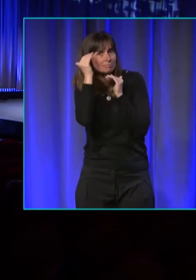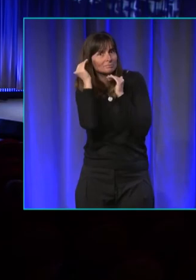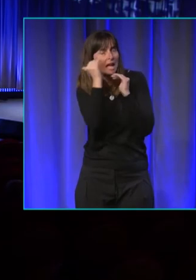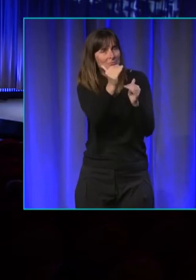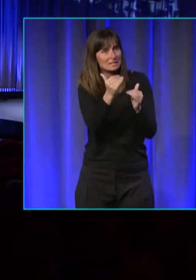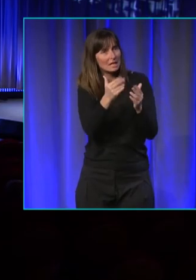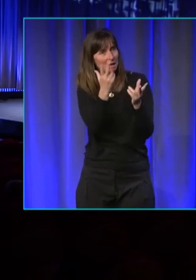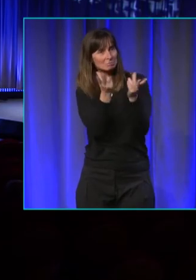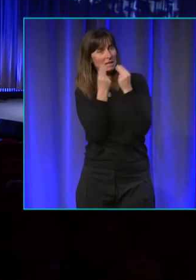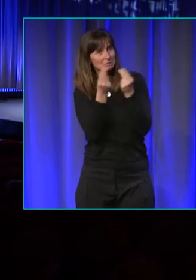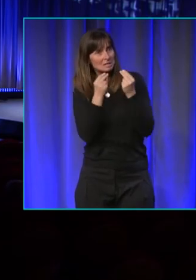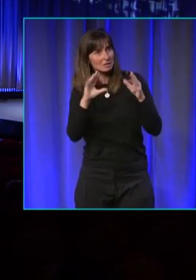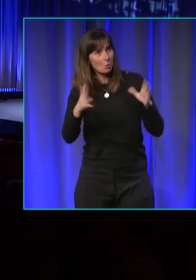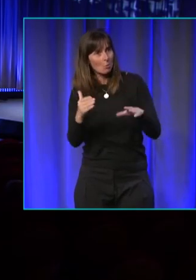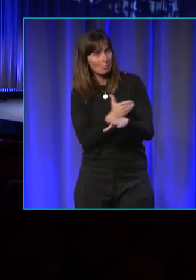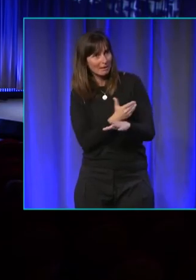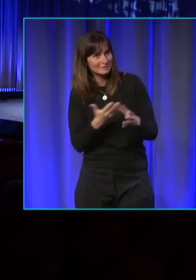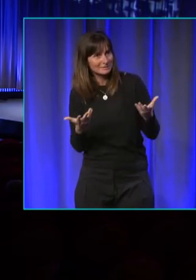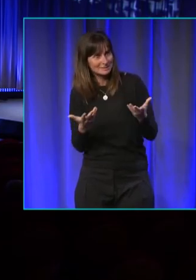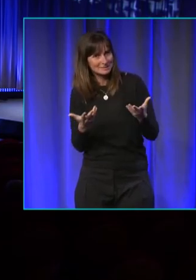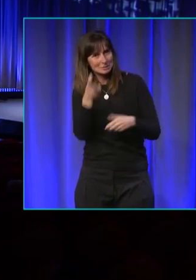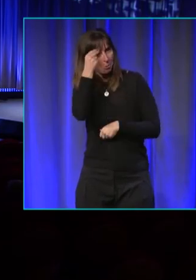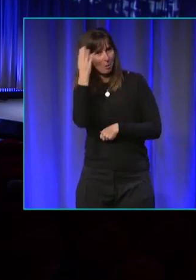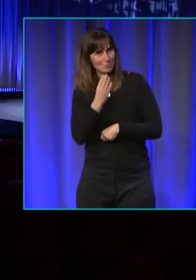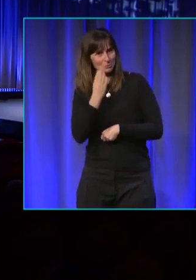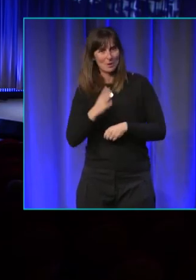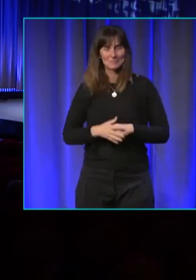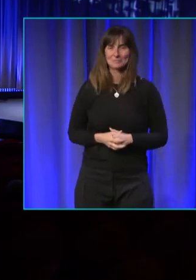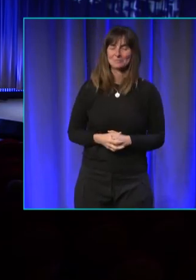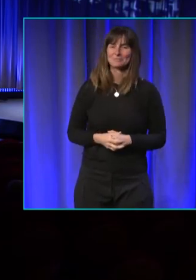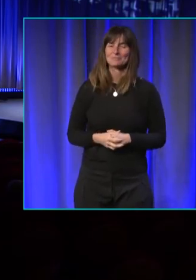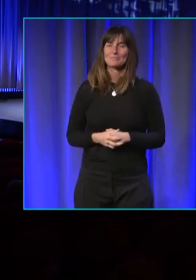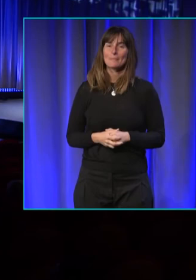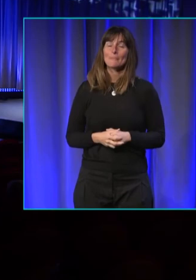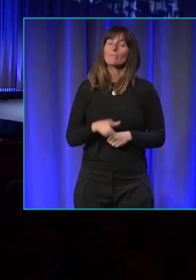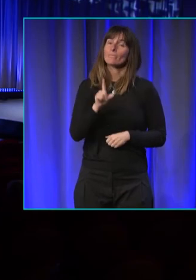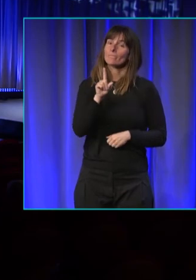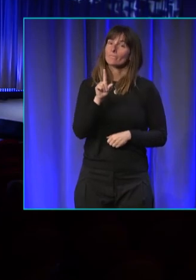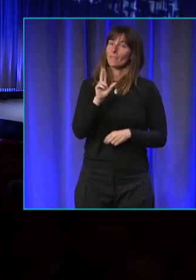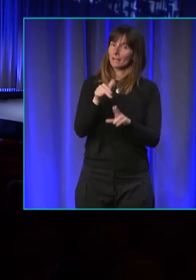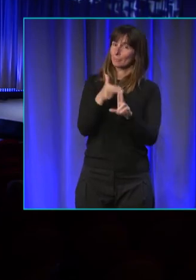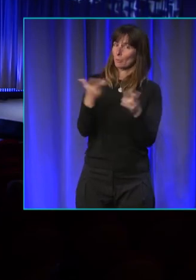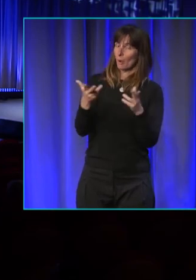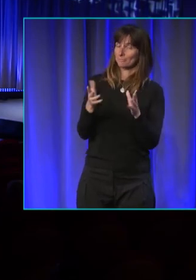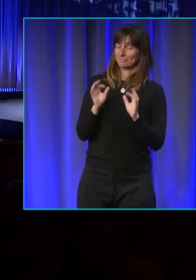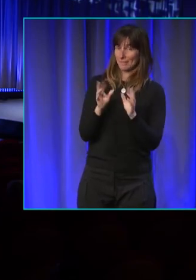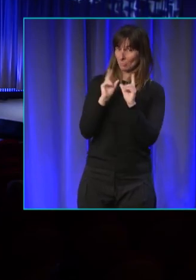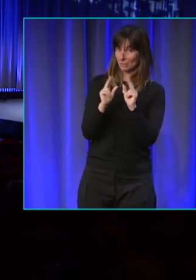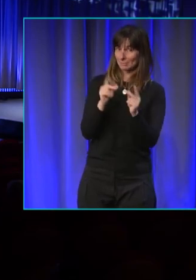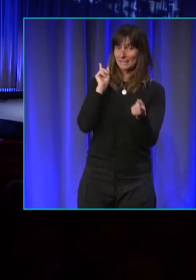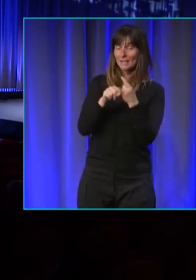merci. Alors après, dans le, moi j'ai bien insisté sur les efforts intenses et